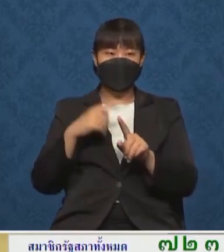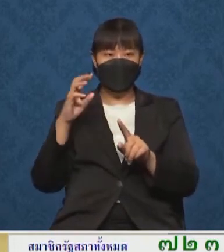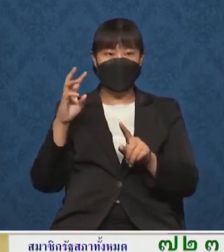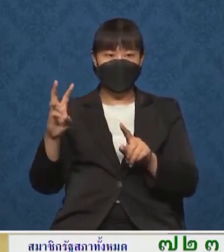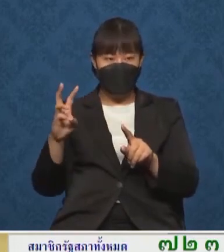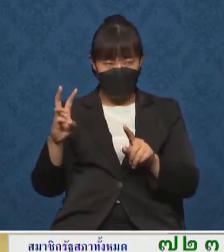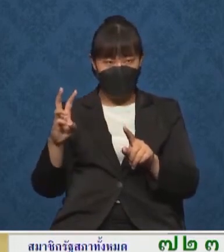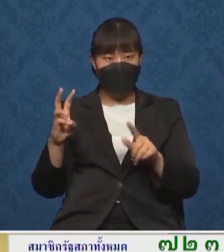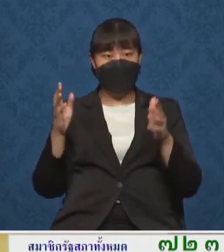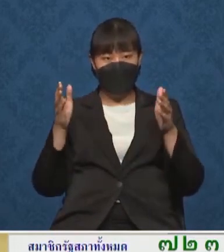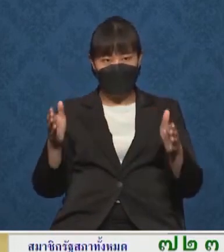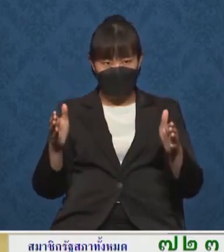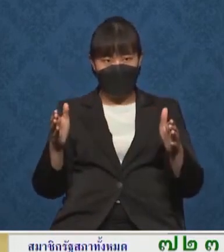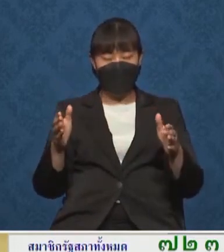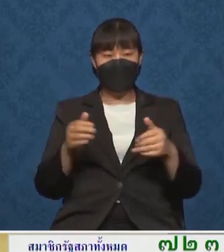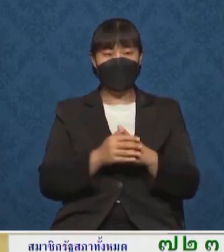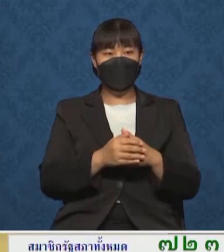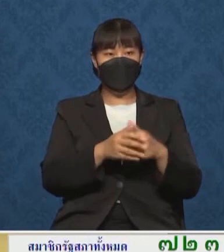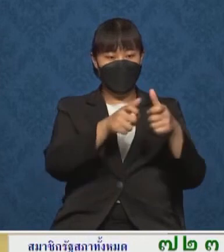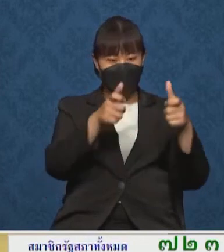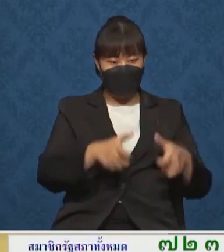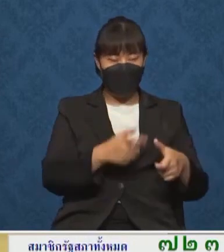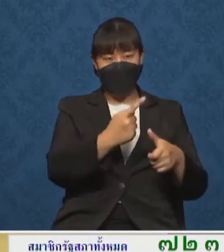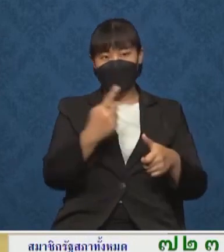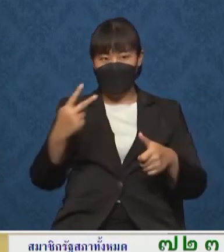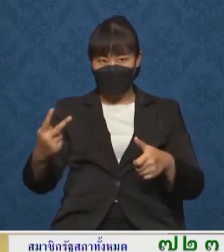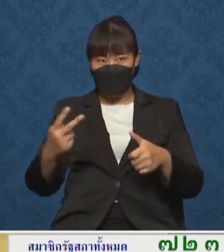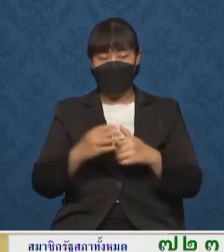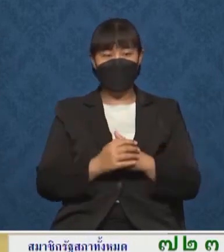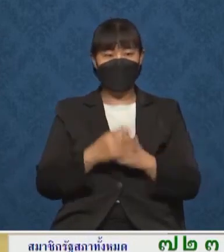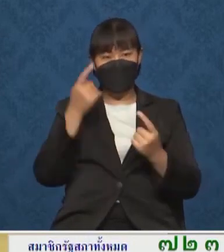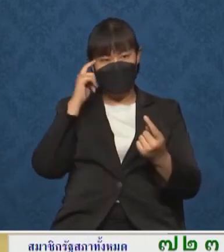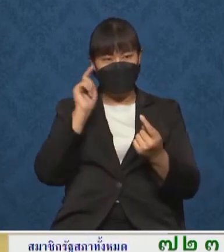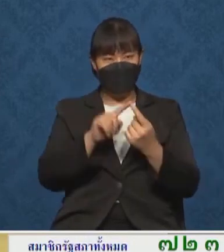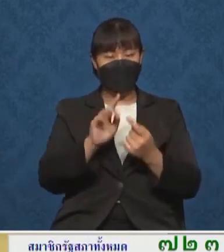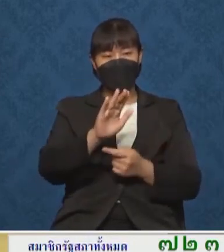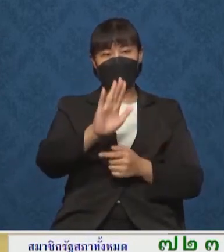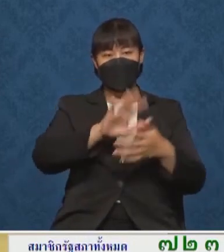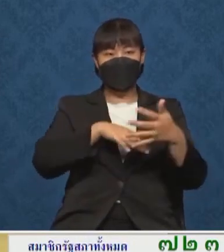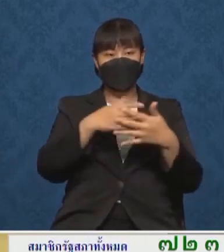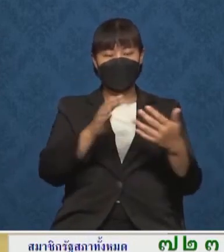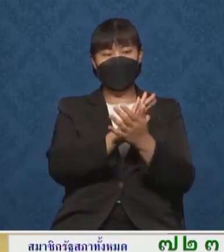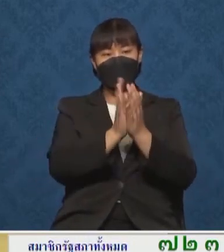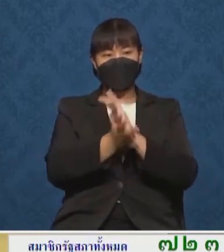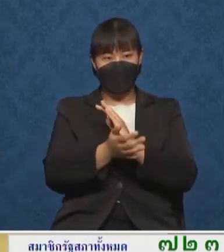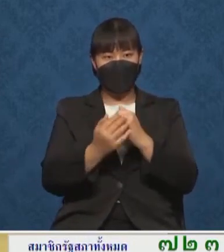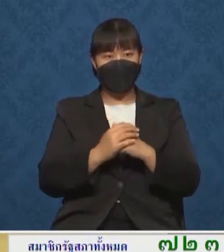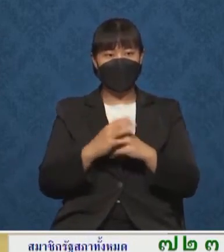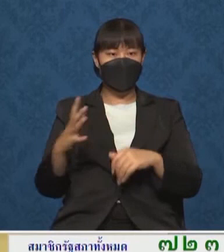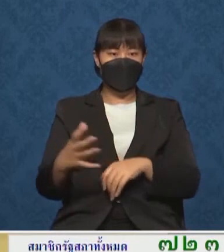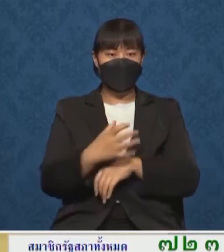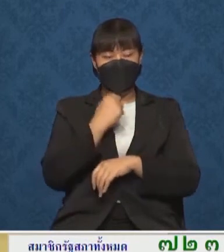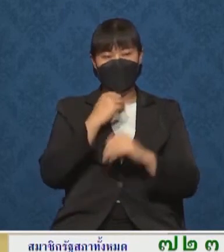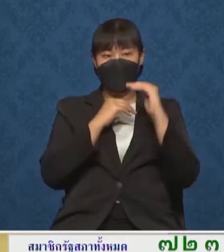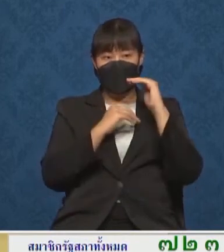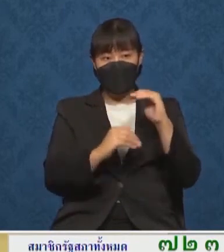มิถุนายนนะครับเป็นรายงาน2ฉบับนะครับเราก็จะพบว่าเป้าหมายของแผนการปฏิรูปเนี่ยนะครับในด้านการเมืองเนี่ยกำหนดไว้